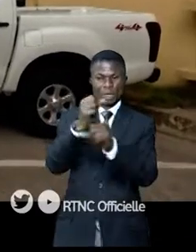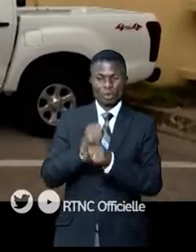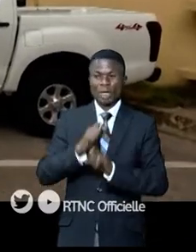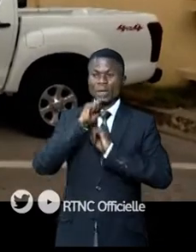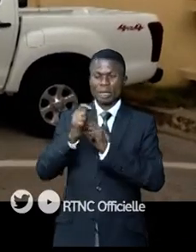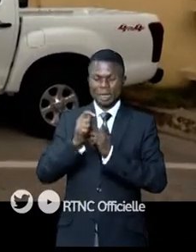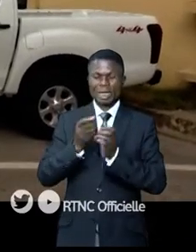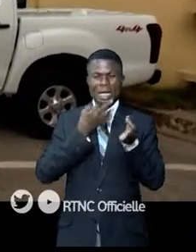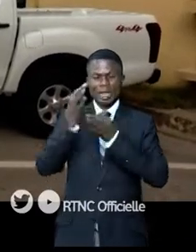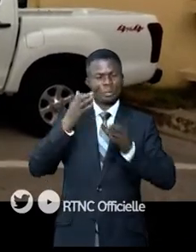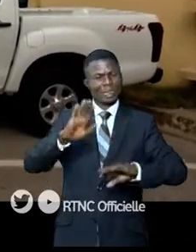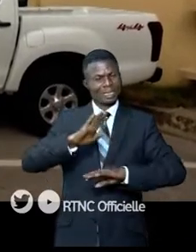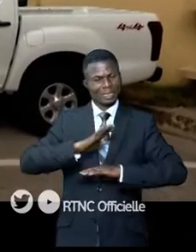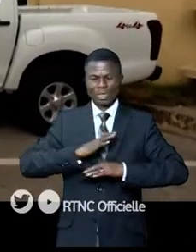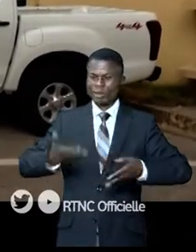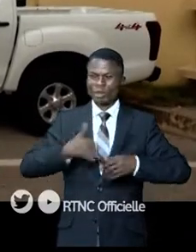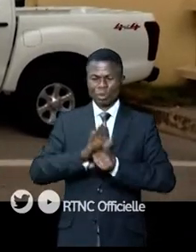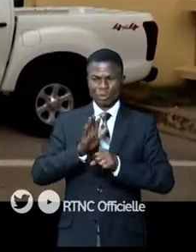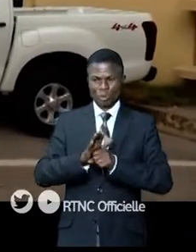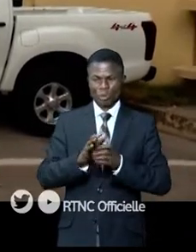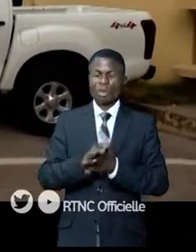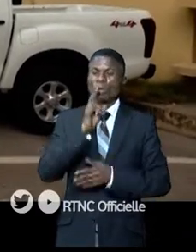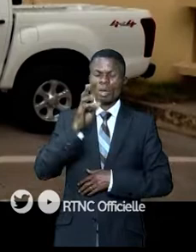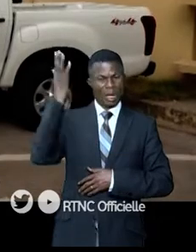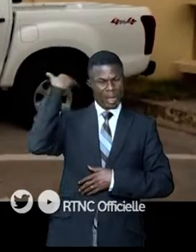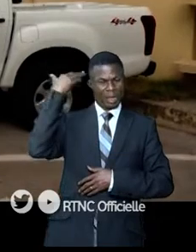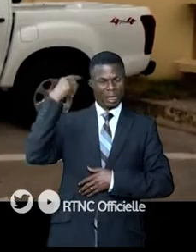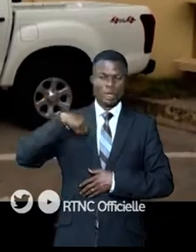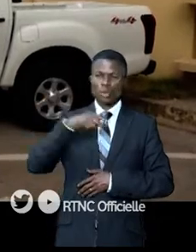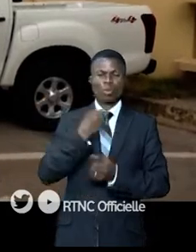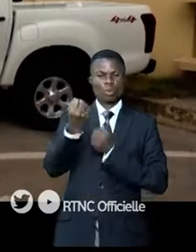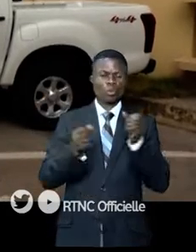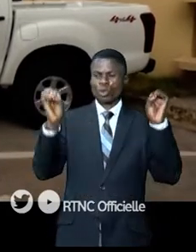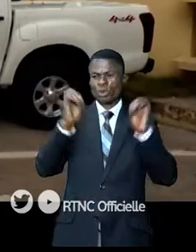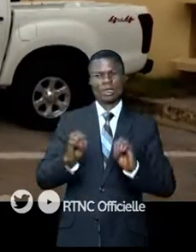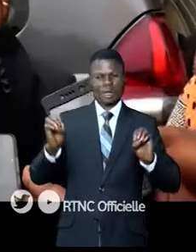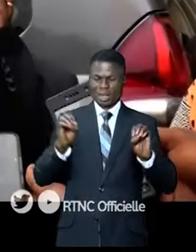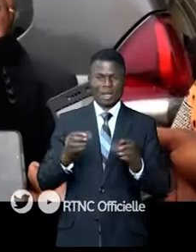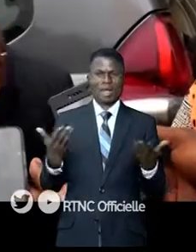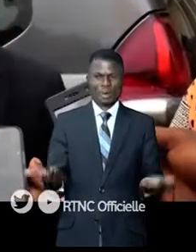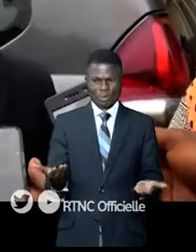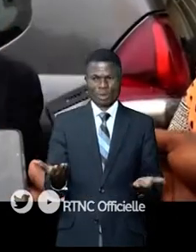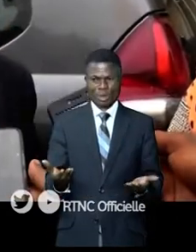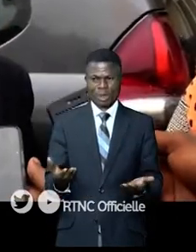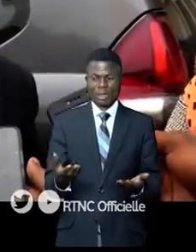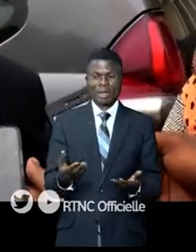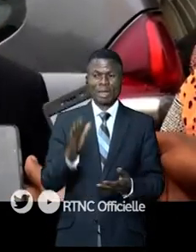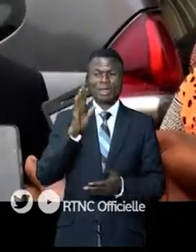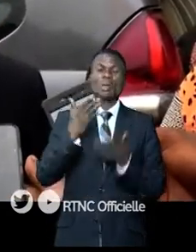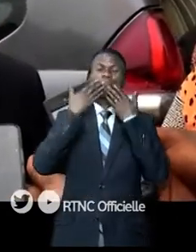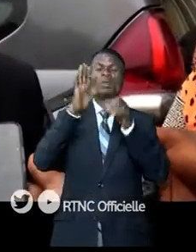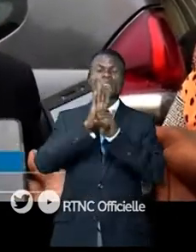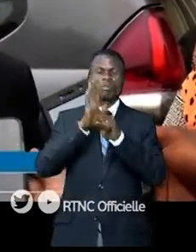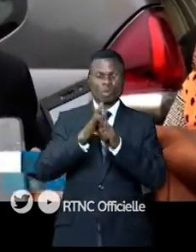également exprimé leur satisfaction. Depuis un certain temps, on n'avait plus ces moyens de mobilité. Vraiment, c'est un grand merci pour